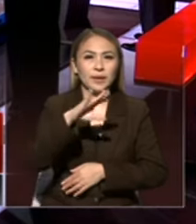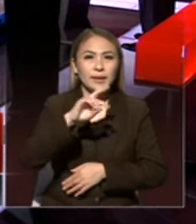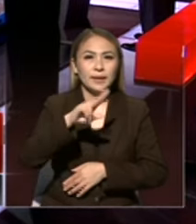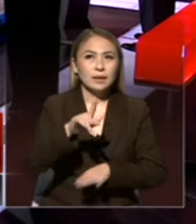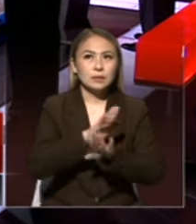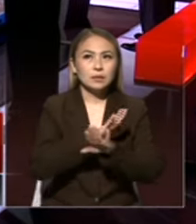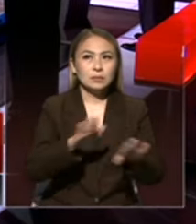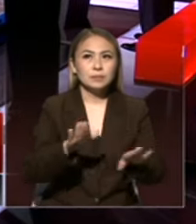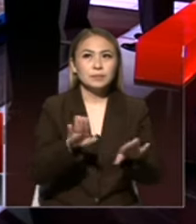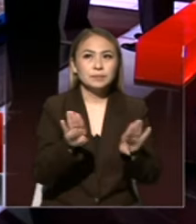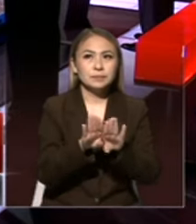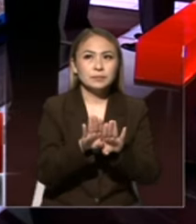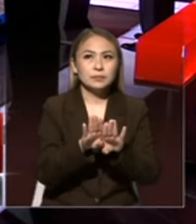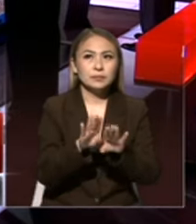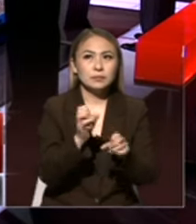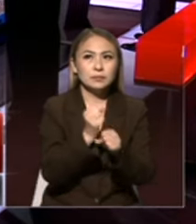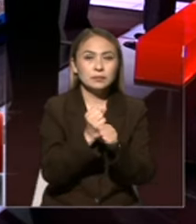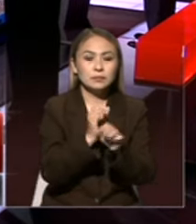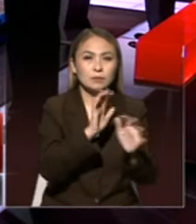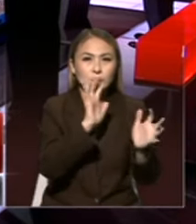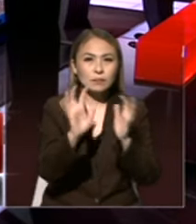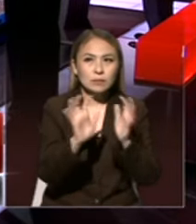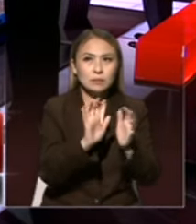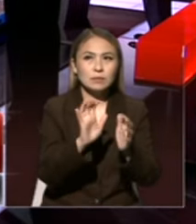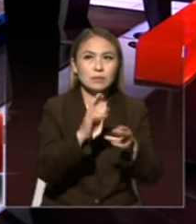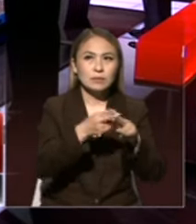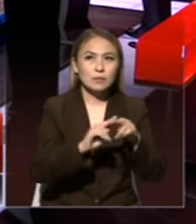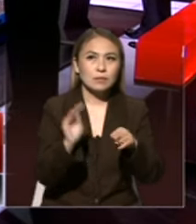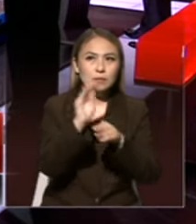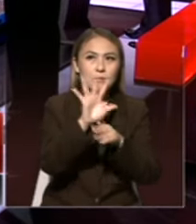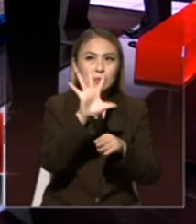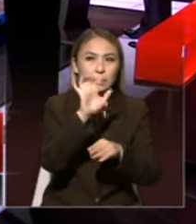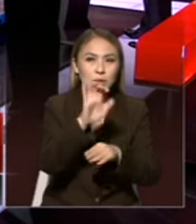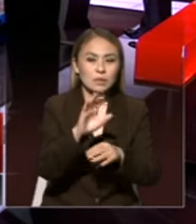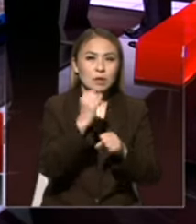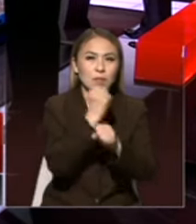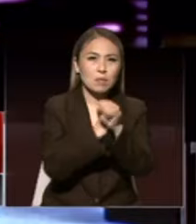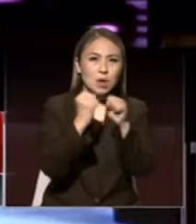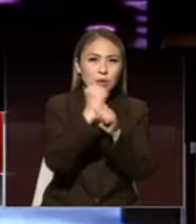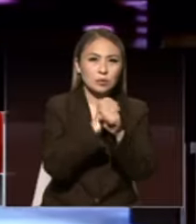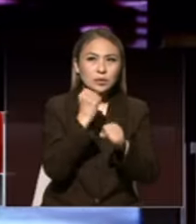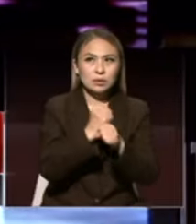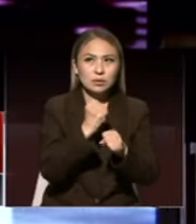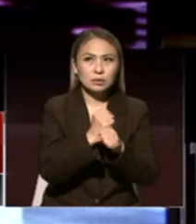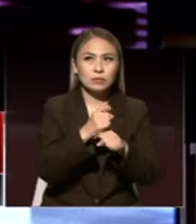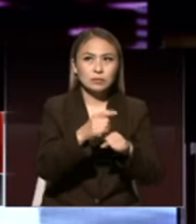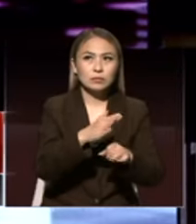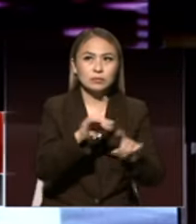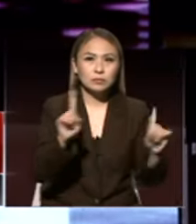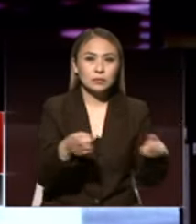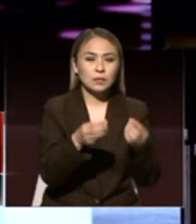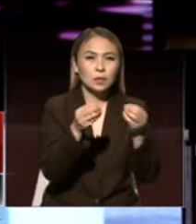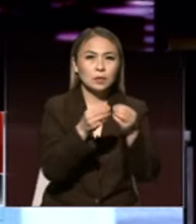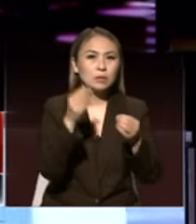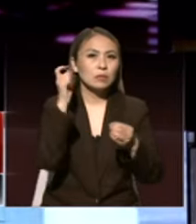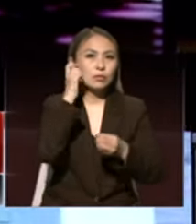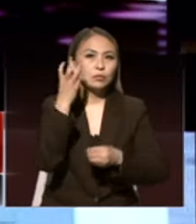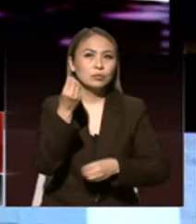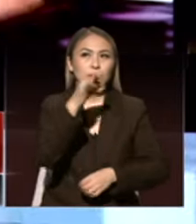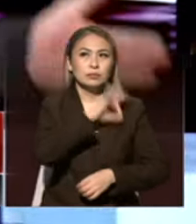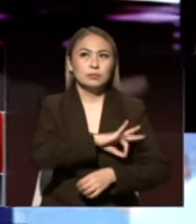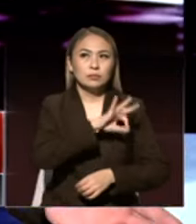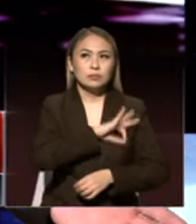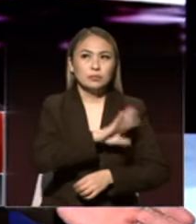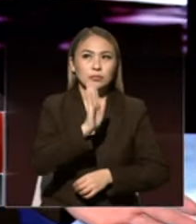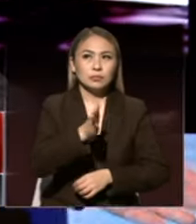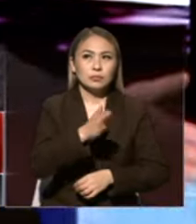оны мен сияқты кәдімгі әлпештеп, күтіп, үстіне бір 500 мың салып, моторын бәрін істеп, ол онымен мен сияқты 10 жыл пайда табады. Мысалы, мен сол